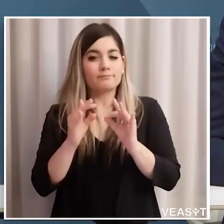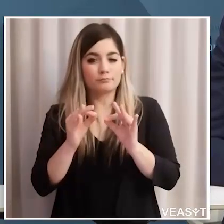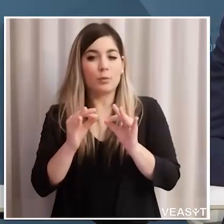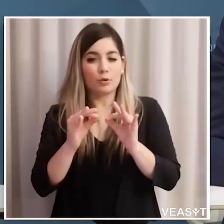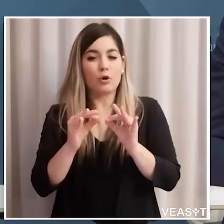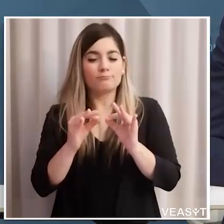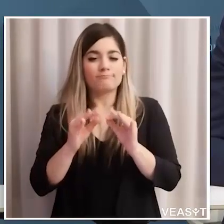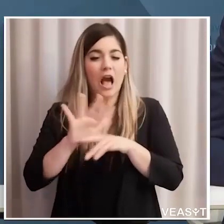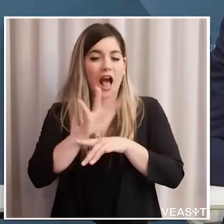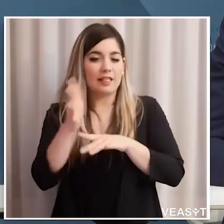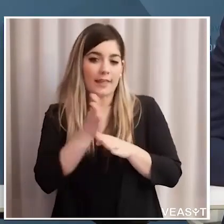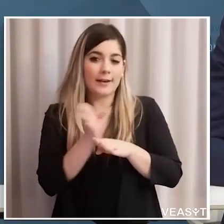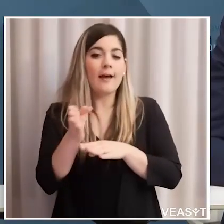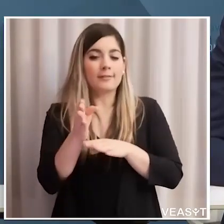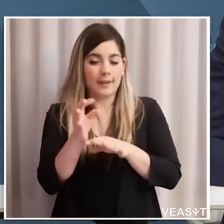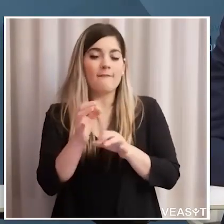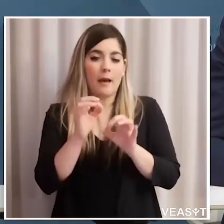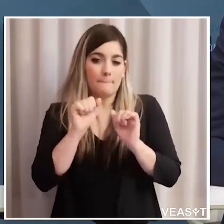al più presto le alternative